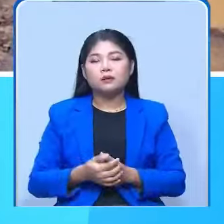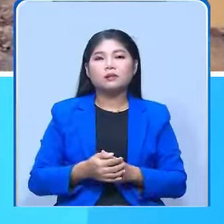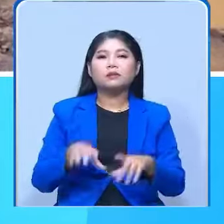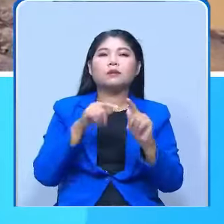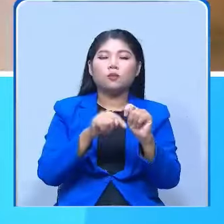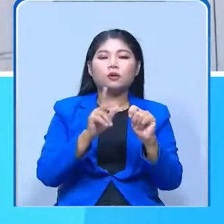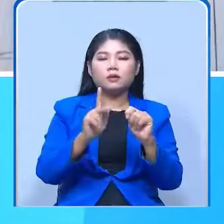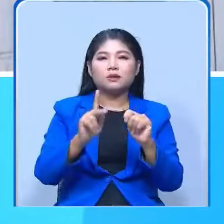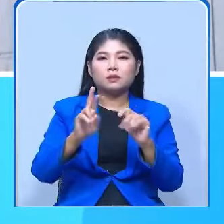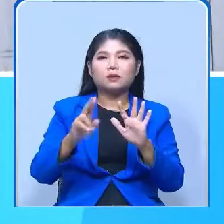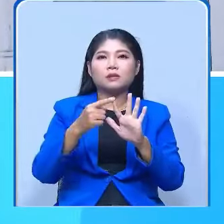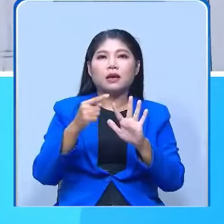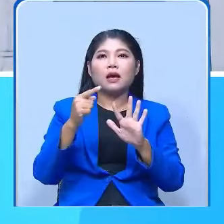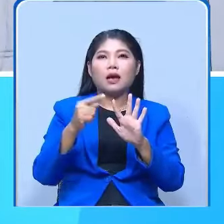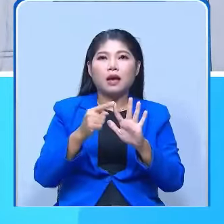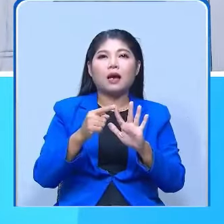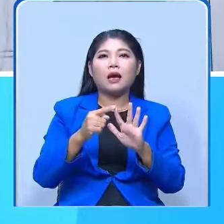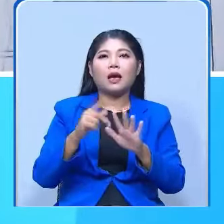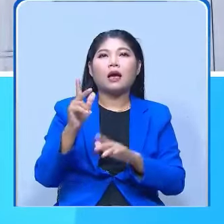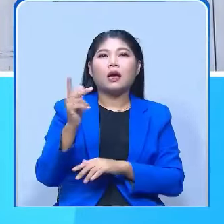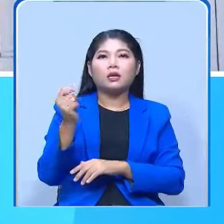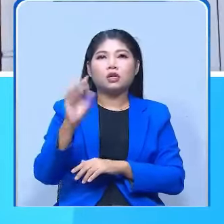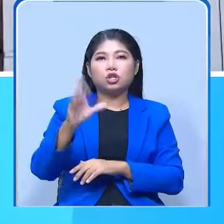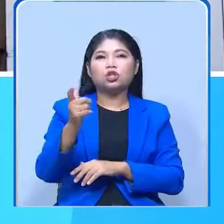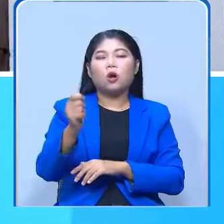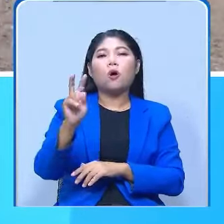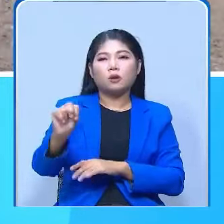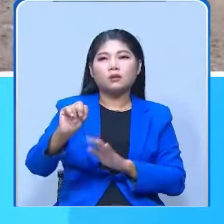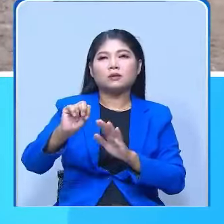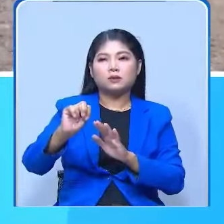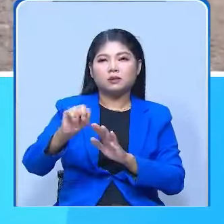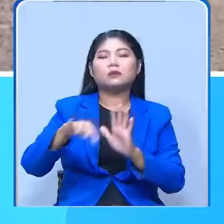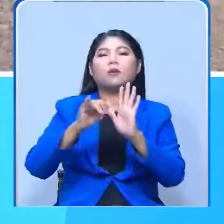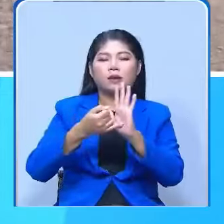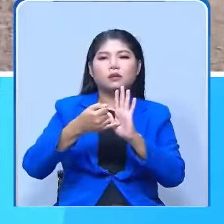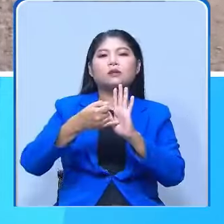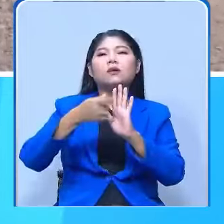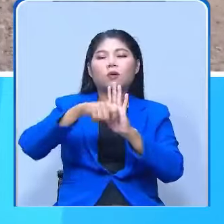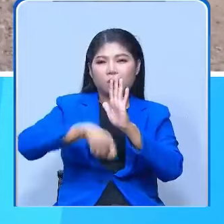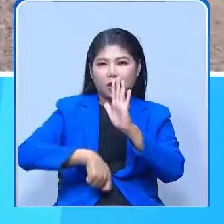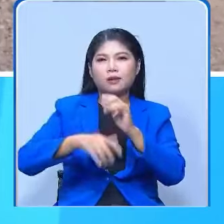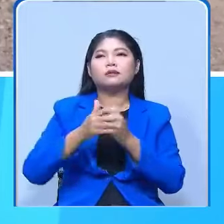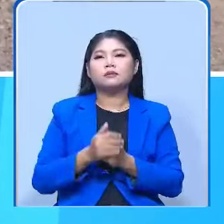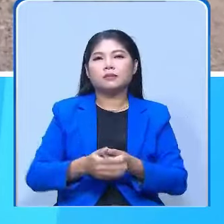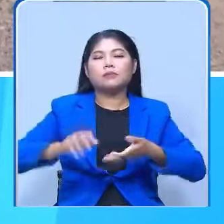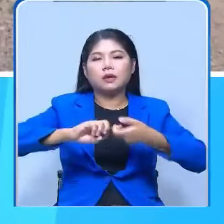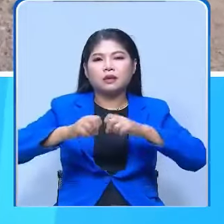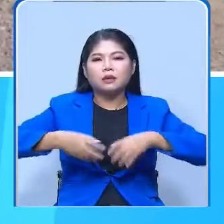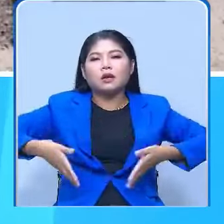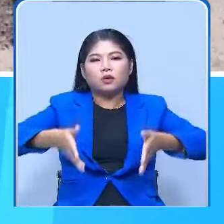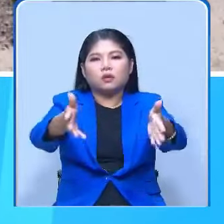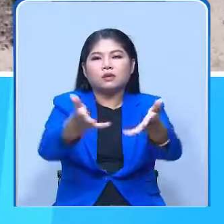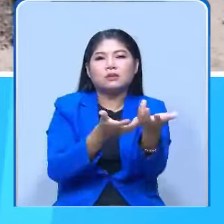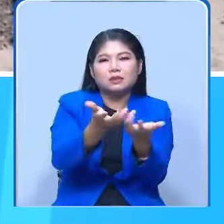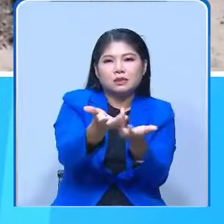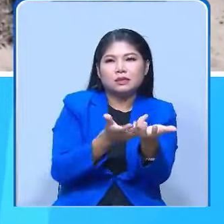ลกระชอนอำเภอพิมายจังหวัดนครราชสีมาชาวบ้านก็เดือดร้อนจากเรื่องเดียวกันนี่แหละค่ะเรื่องของถนนหนทางนะคะอาจจะไม่ใช่หลุม